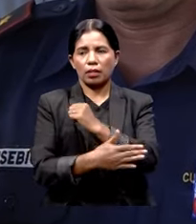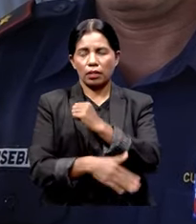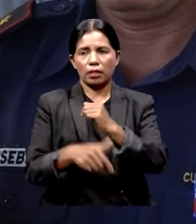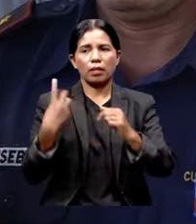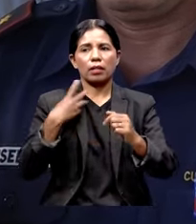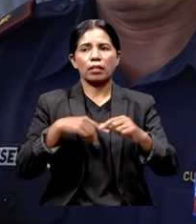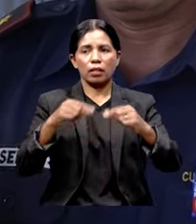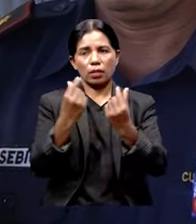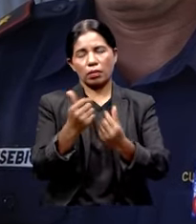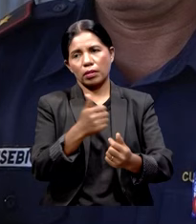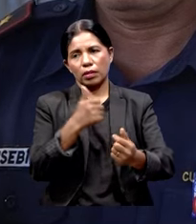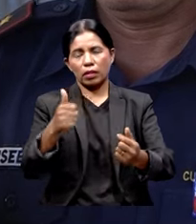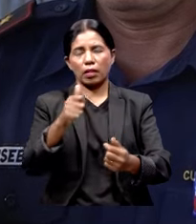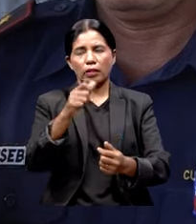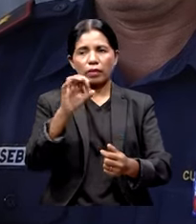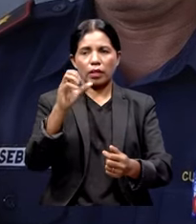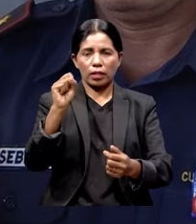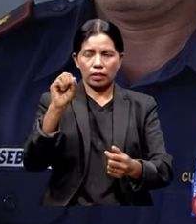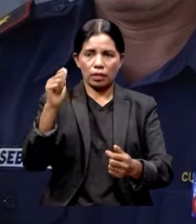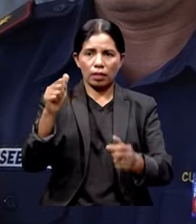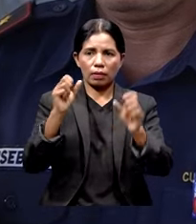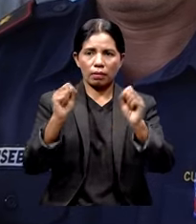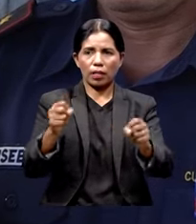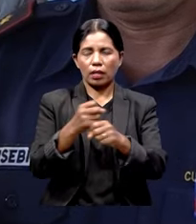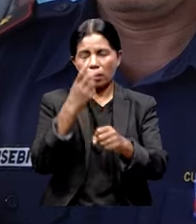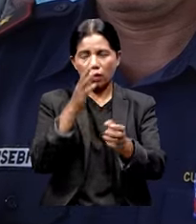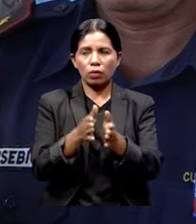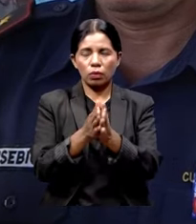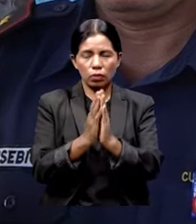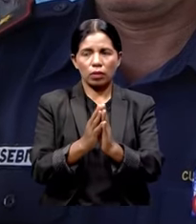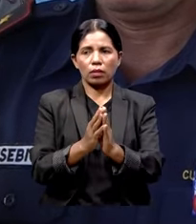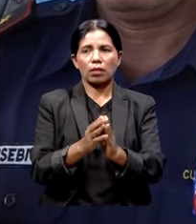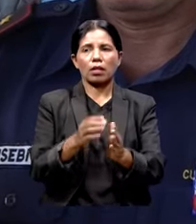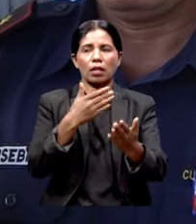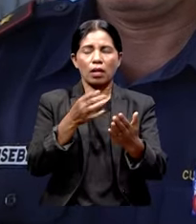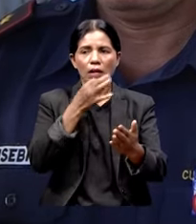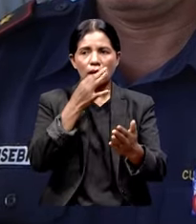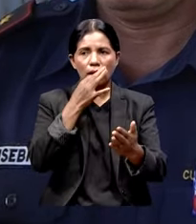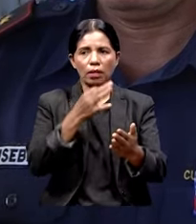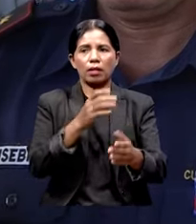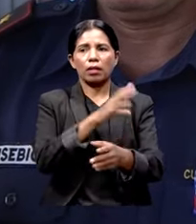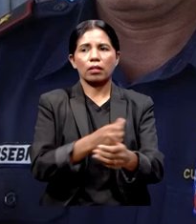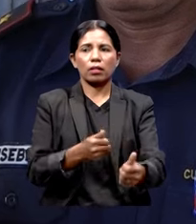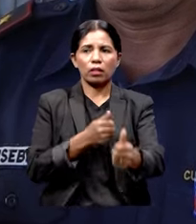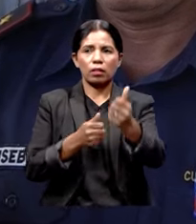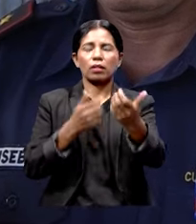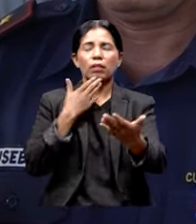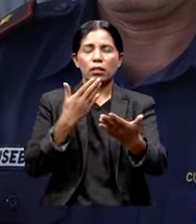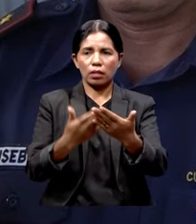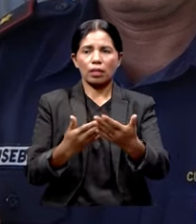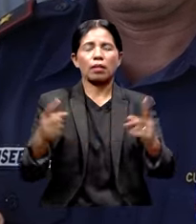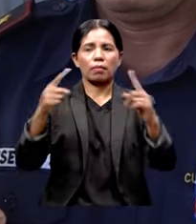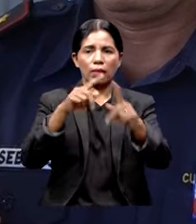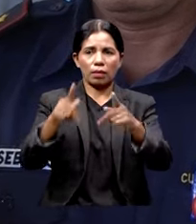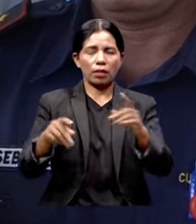pali equipa sel ne be man saiba esa per bel halo make sure yang tentang hahan sih rene ben tamru nene main nene ni prinsip kualitas dari bah ema.